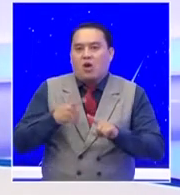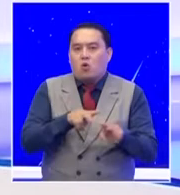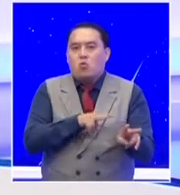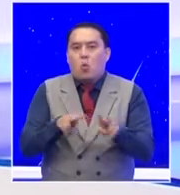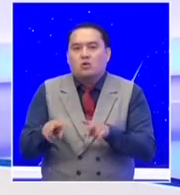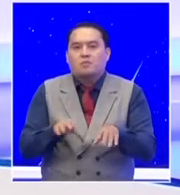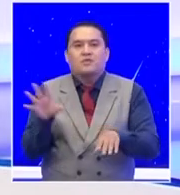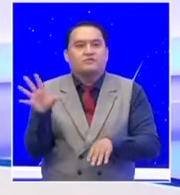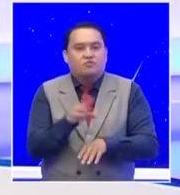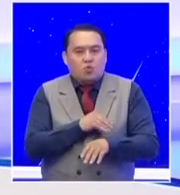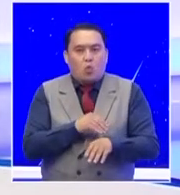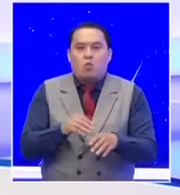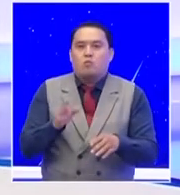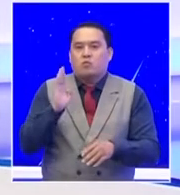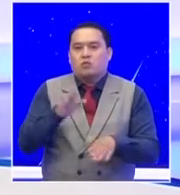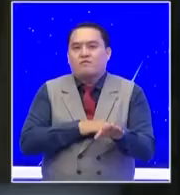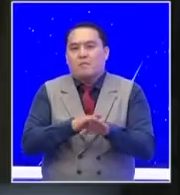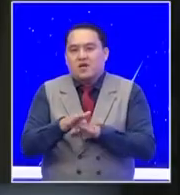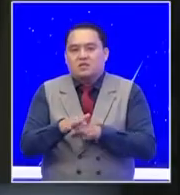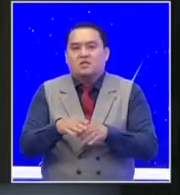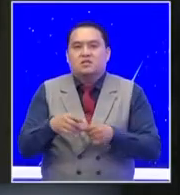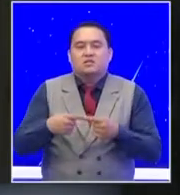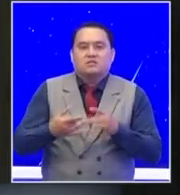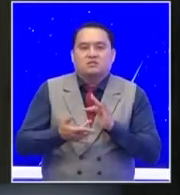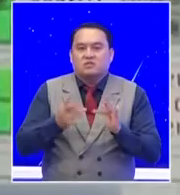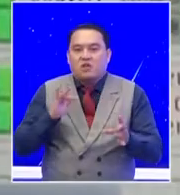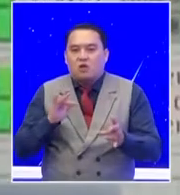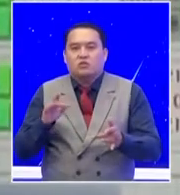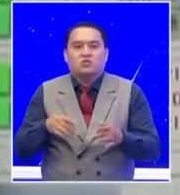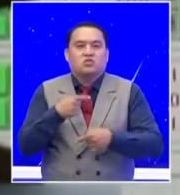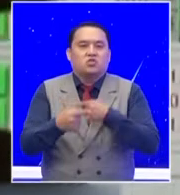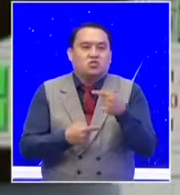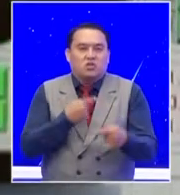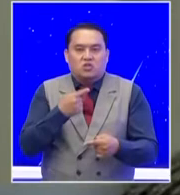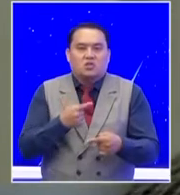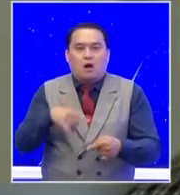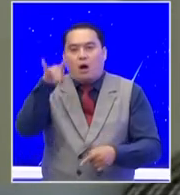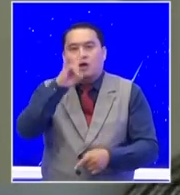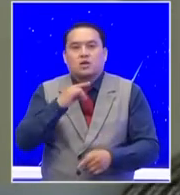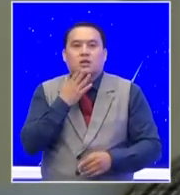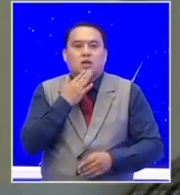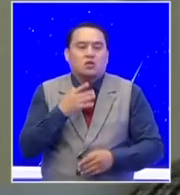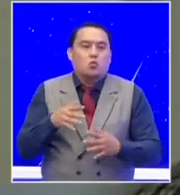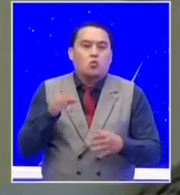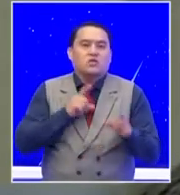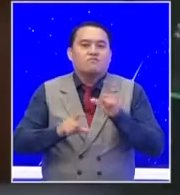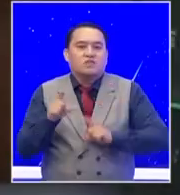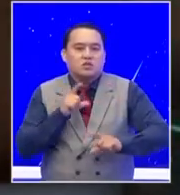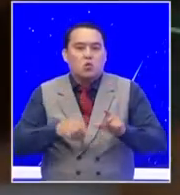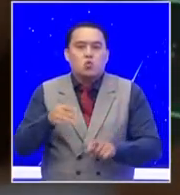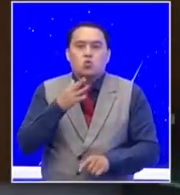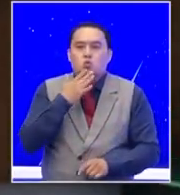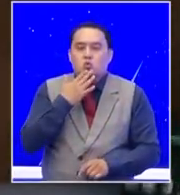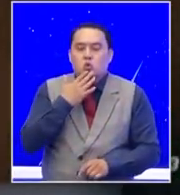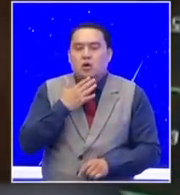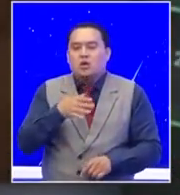всем процессом внутри фермы будет осуществляться дистанционно, посредством гаджетов. Казахский национальный аграрный университет и